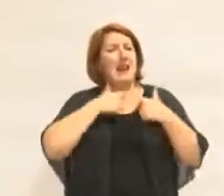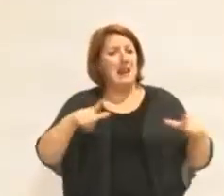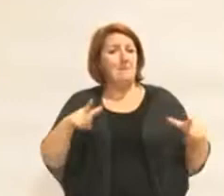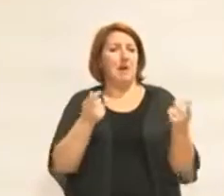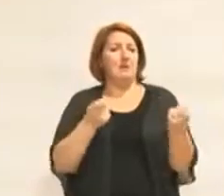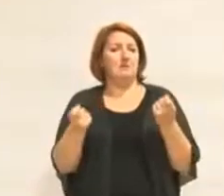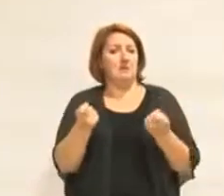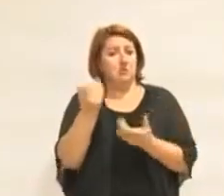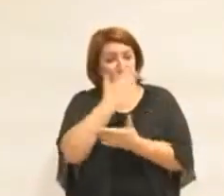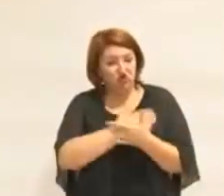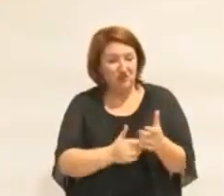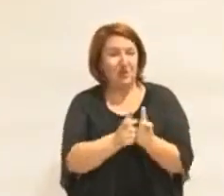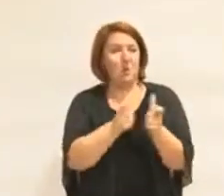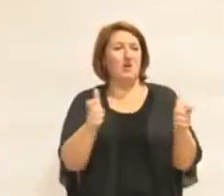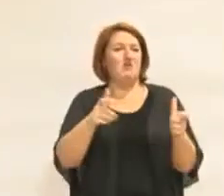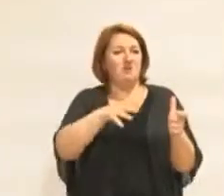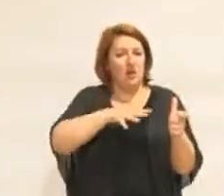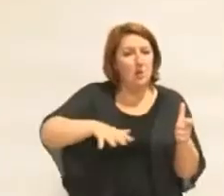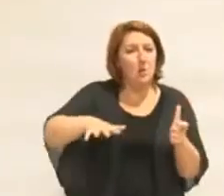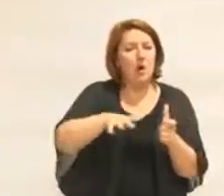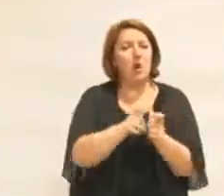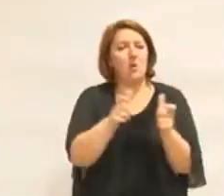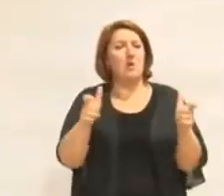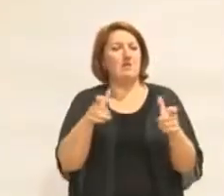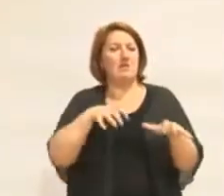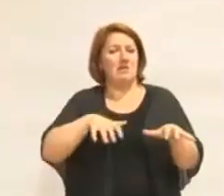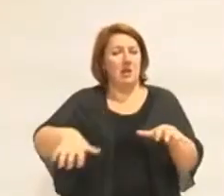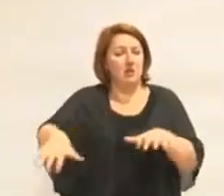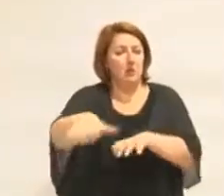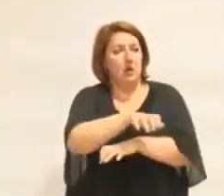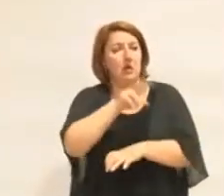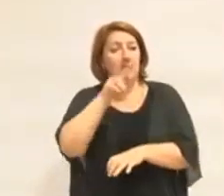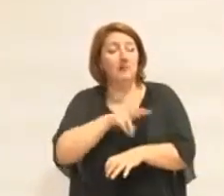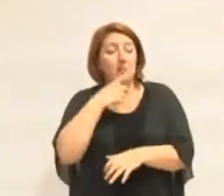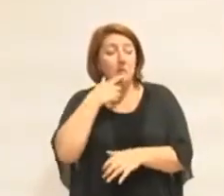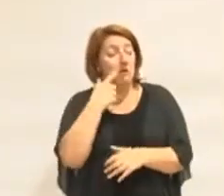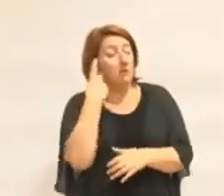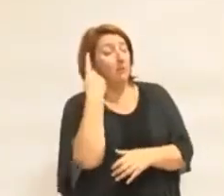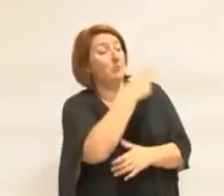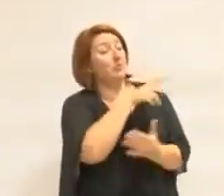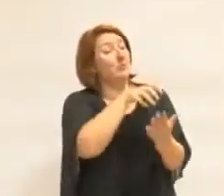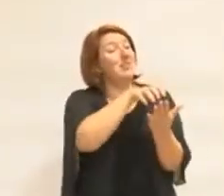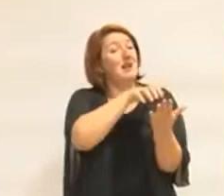collectivités locales et territoriales, j'ai quand même le souvenir en lisant cette délibération que vous portez,